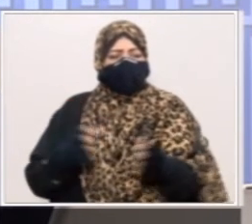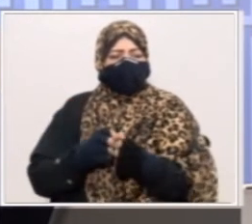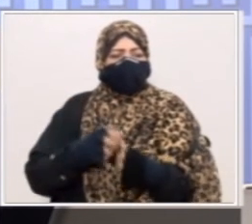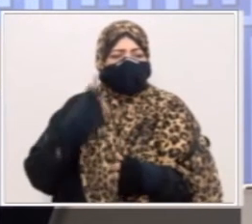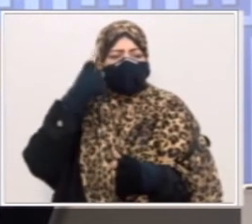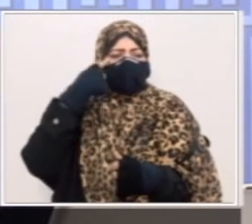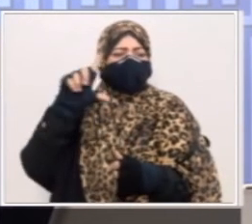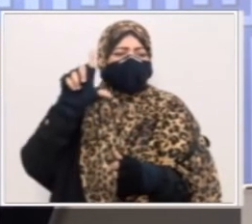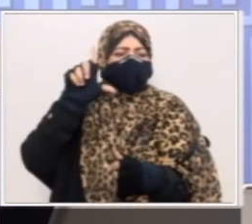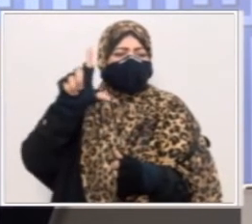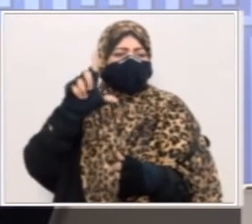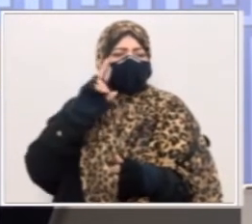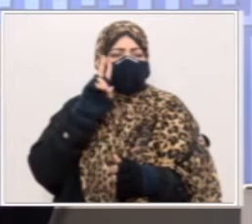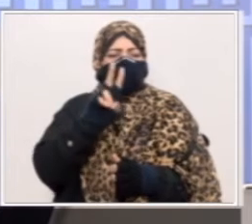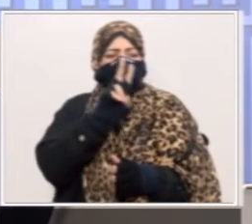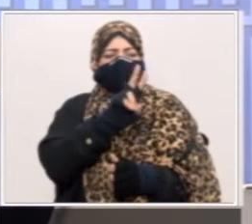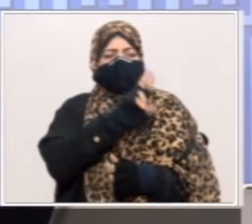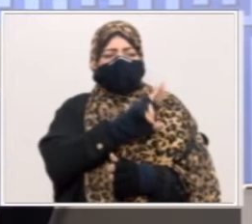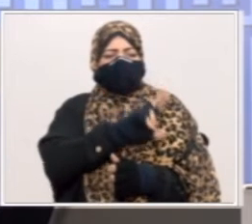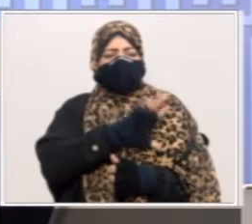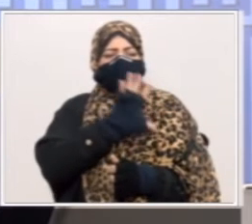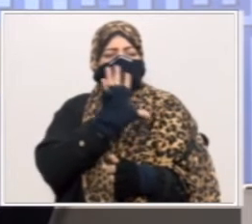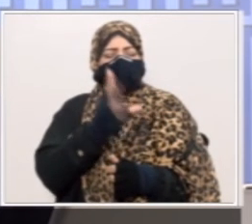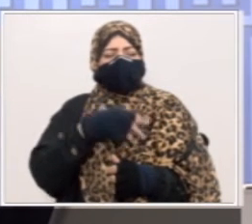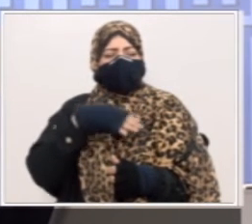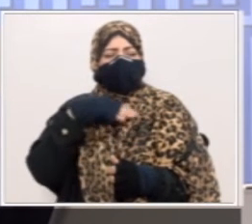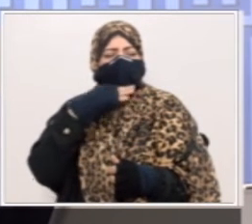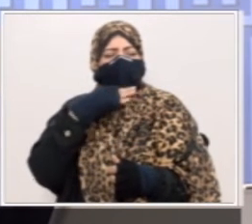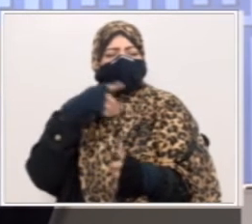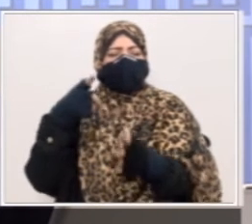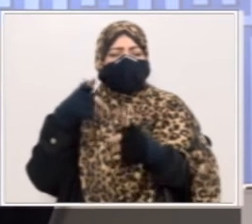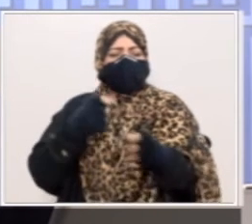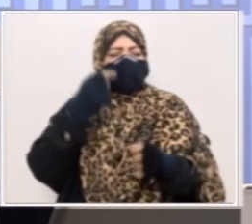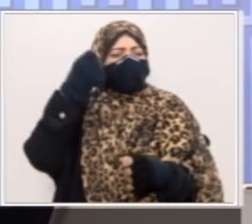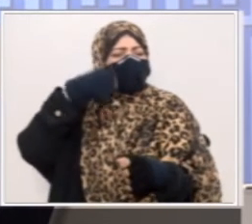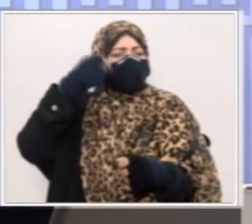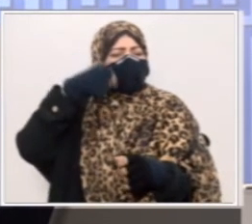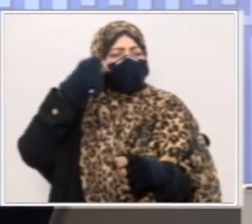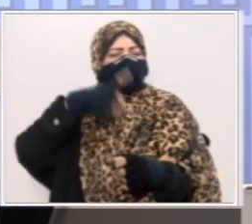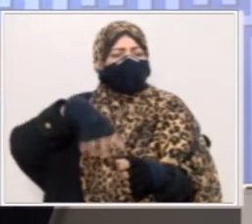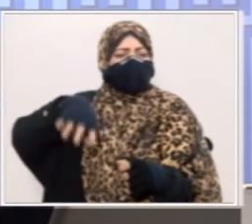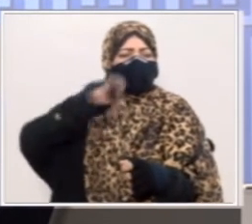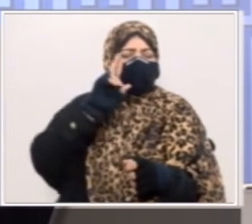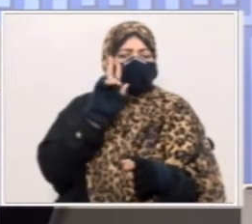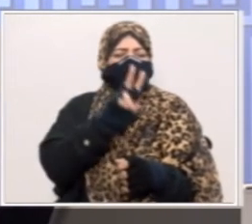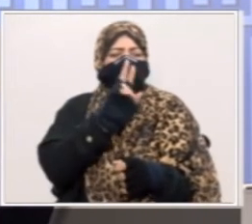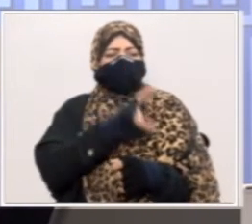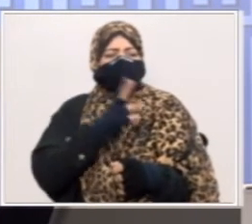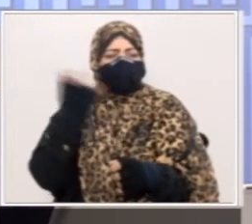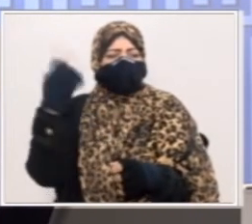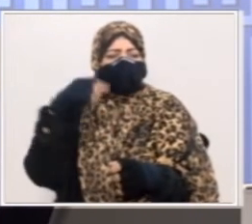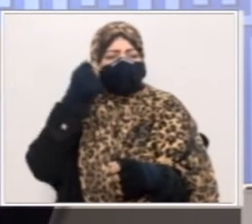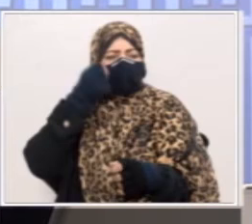وكل من يعرف القتل والمجرمين، شهدوا بالأمس مقتل أحد المجرمين الذين عاثوا في